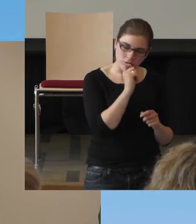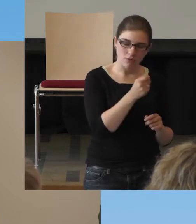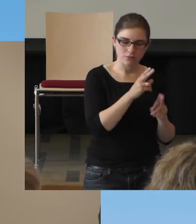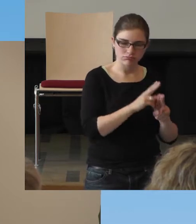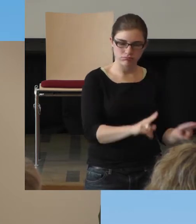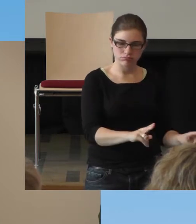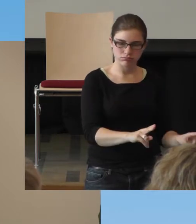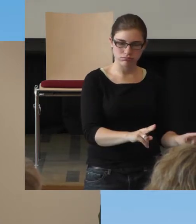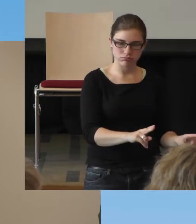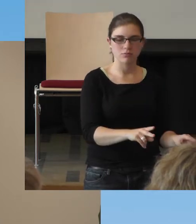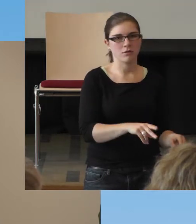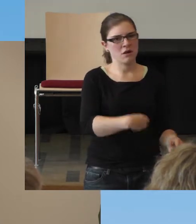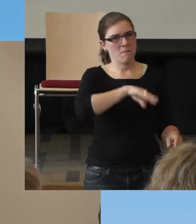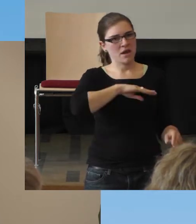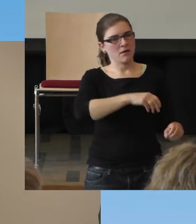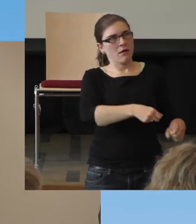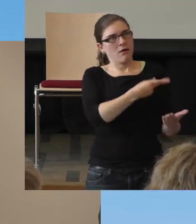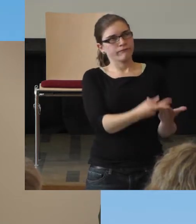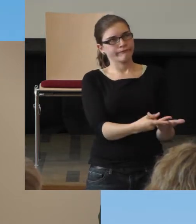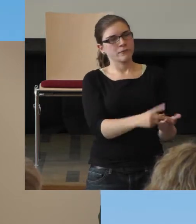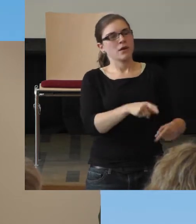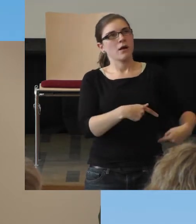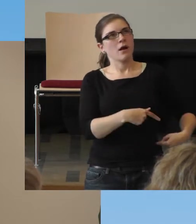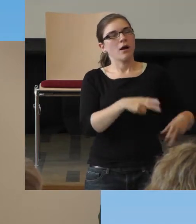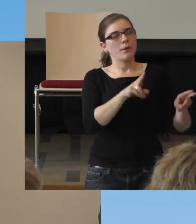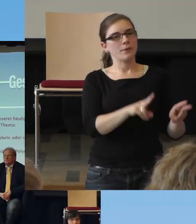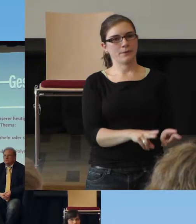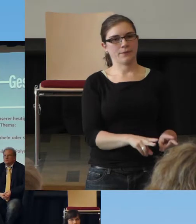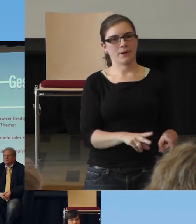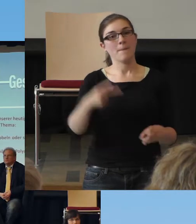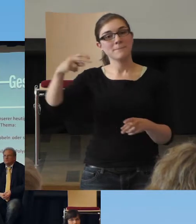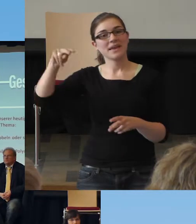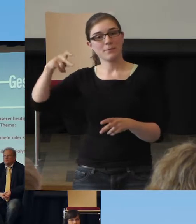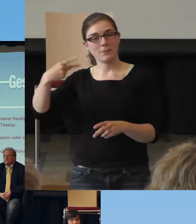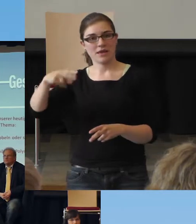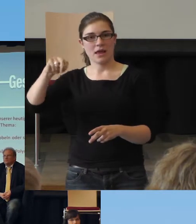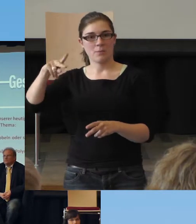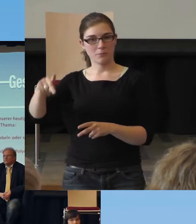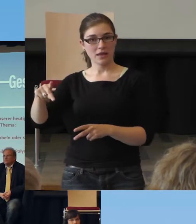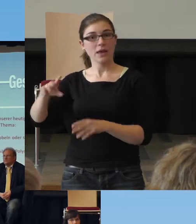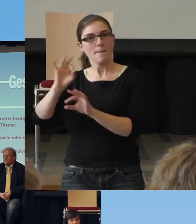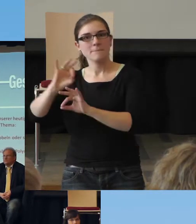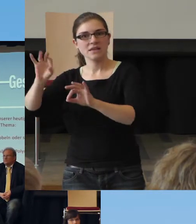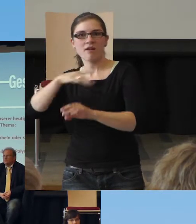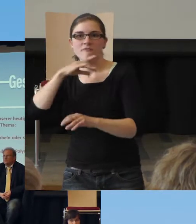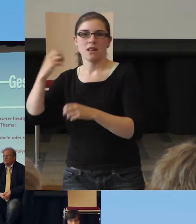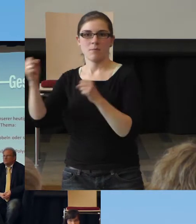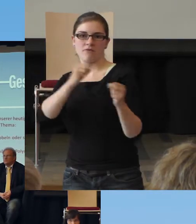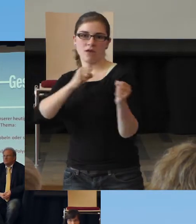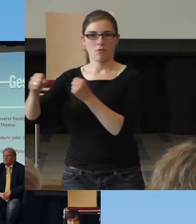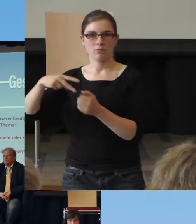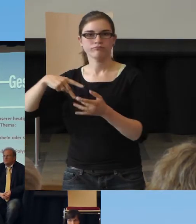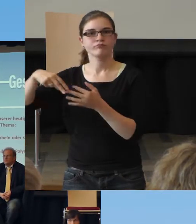liegen ist es eher besser also das ist ja ganz anders als bei der Polyneuropathie andere Beschwerden können durchaus ähnlich sein